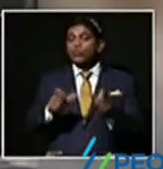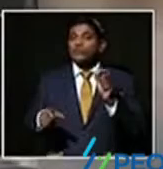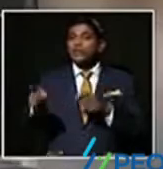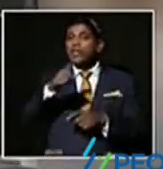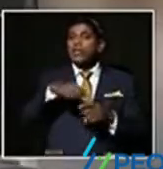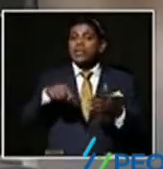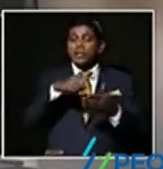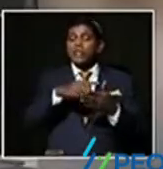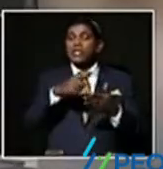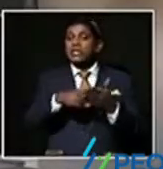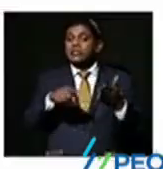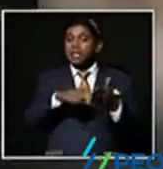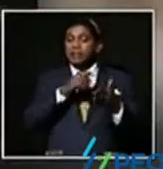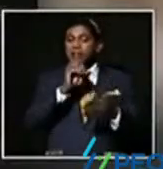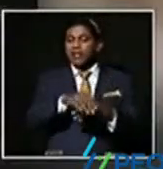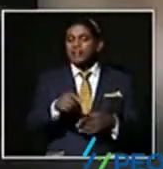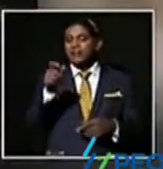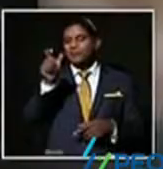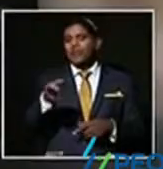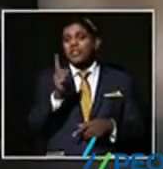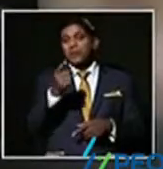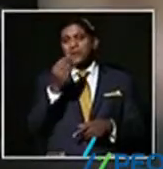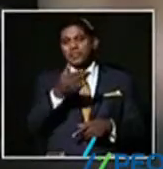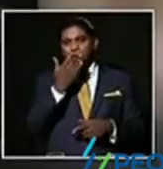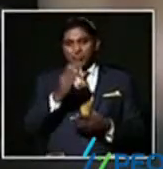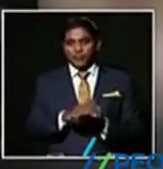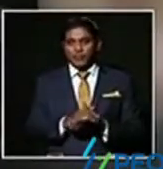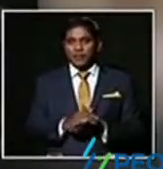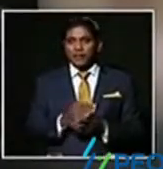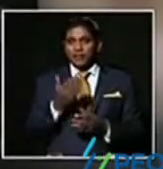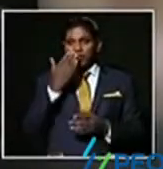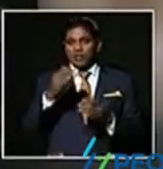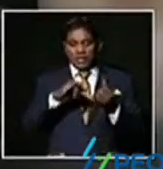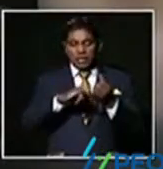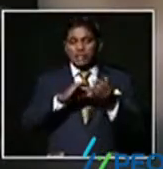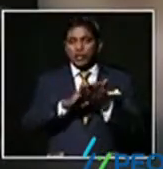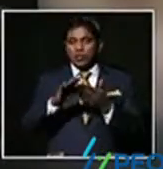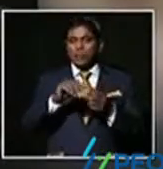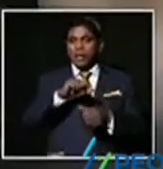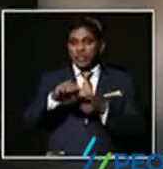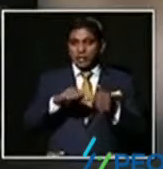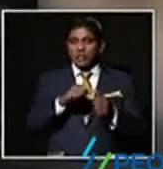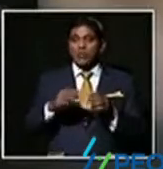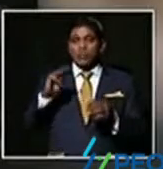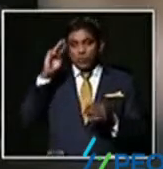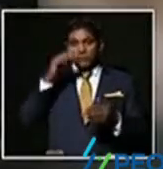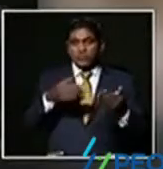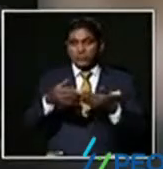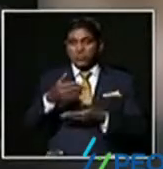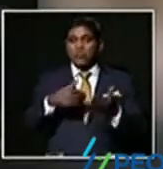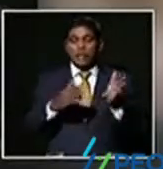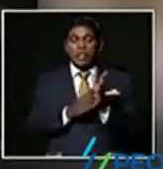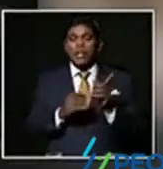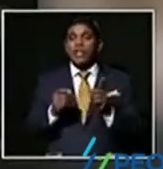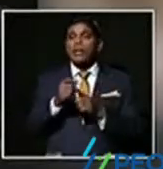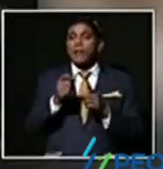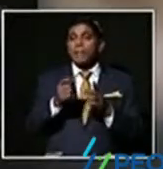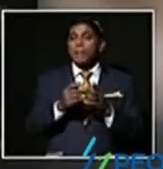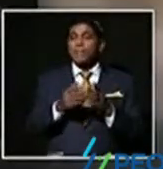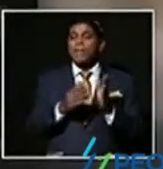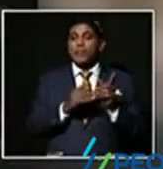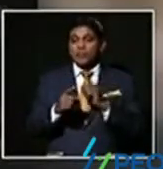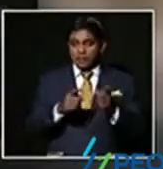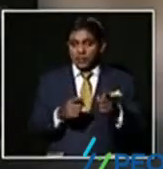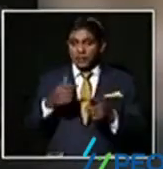ඉදිරියේ ඔවුන්ට දඩුවම් ලැබෙනවා. දැන් අපි දැක්කා සෛනික තියෙන ආයතනයේත් එක ඉසුන් එන ගන්නවා අමාත්‍යාංශය මේ කන්දිර